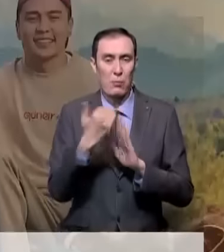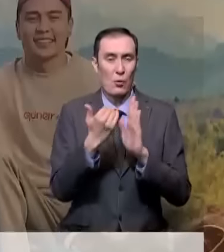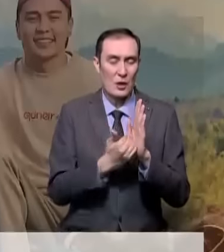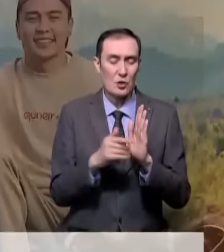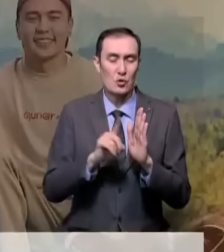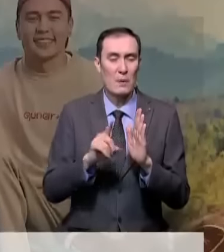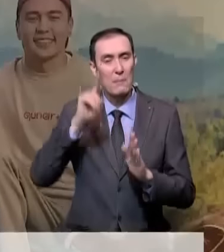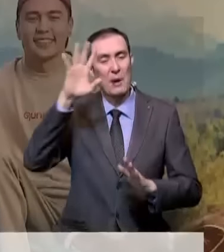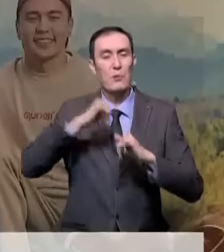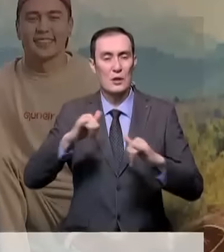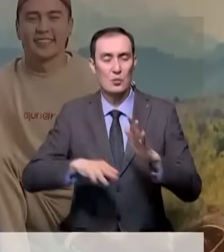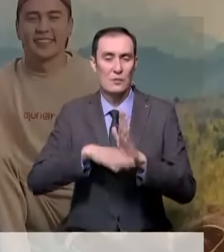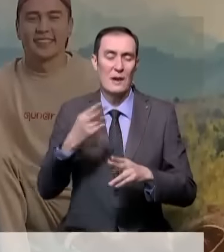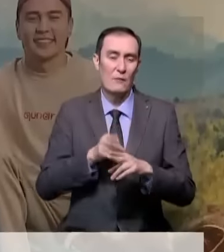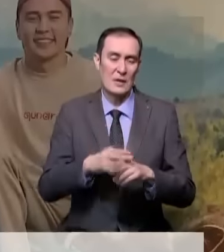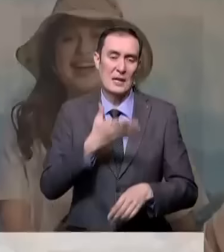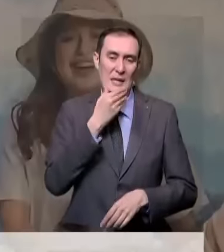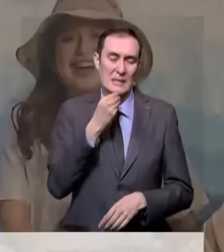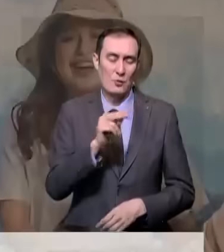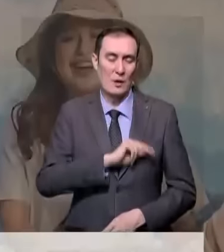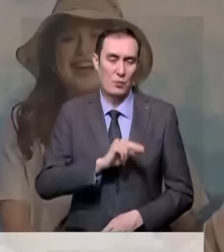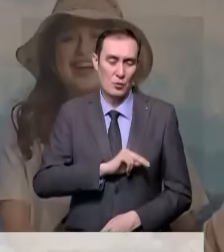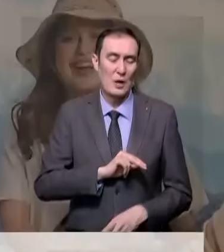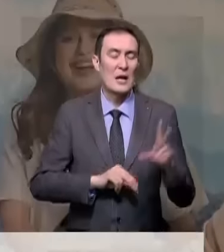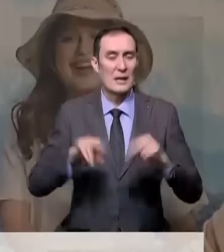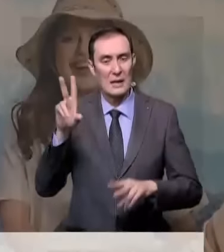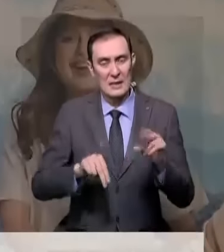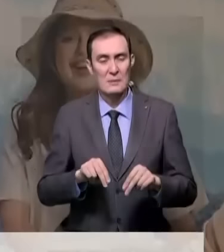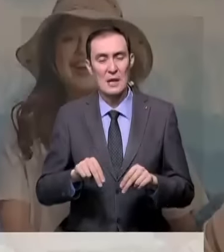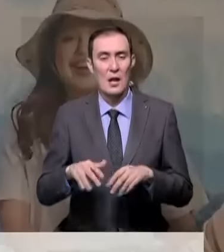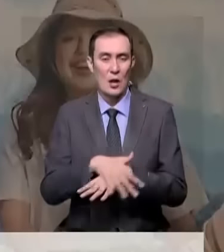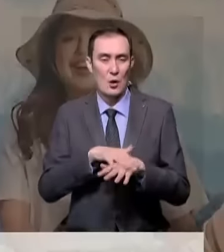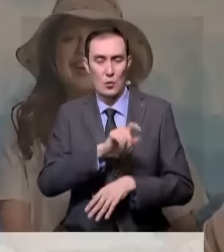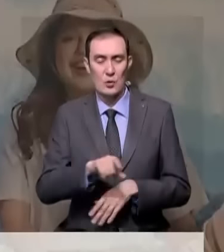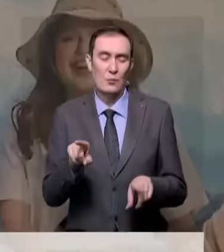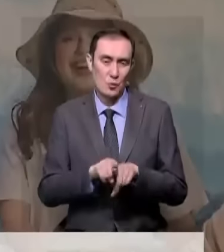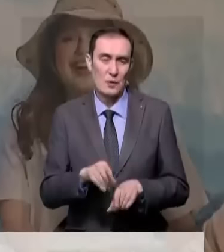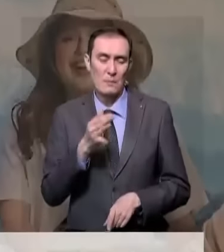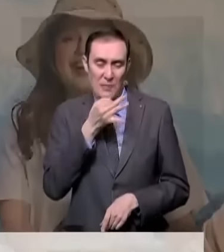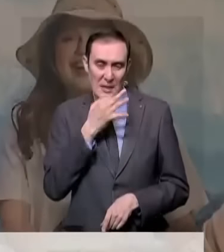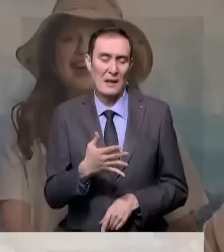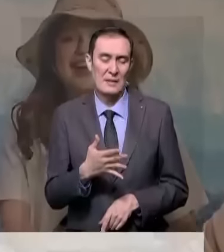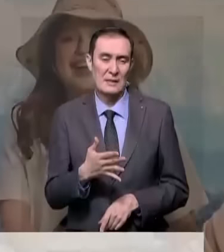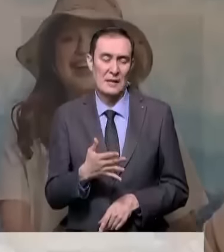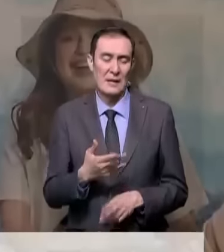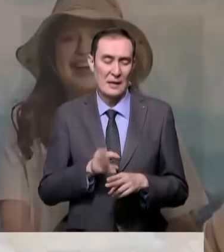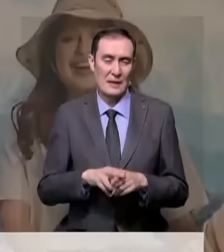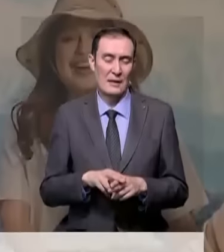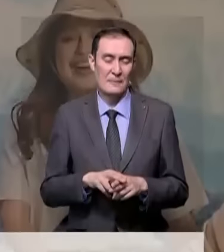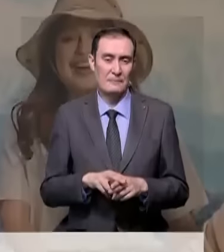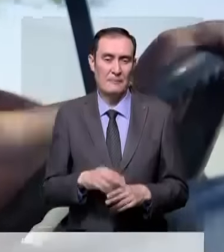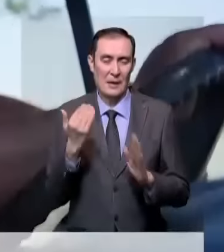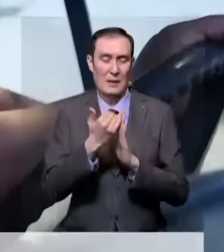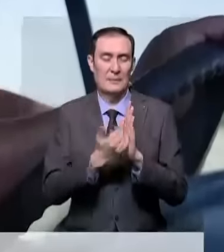то, чтобы популяризировать вот это красивое дело. Надеемся, в сердцах зрителей оно тоже найдет свое теплое, уютное